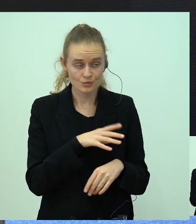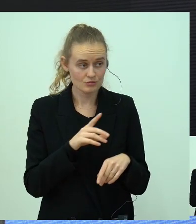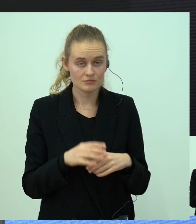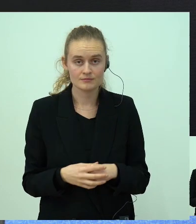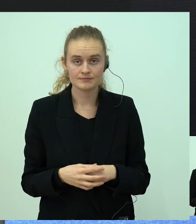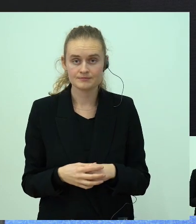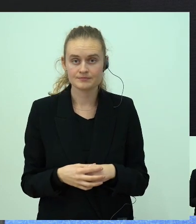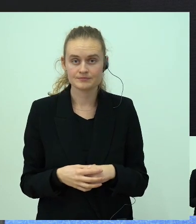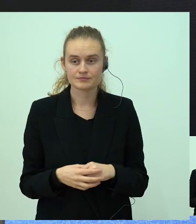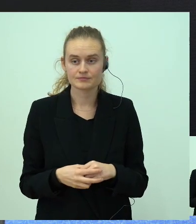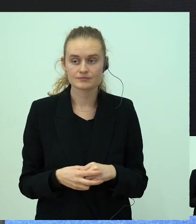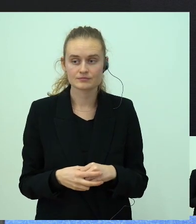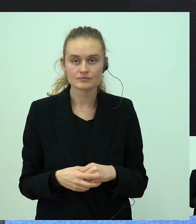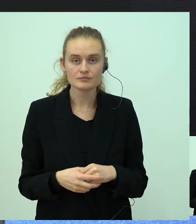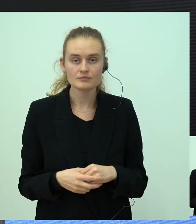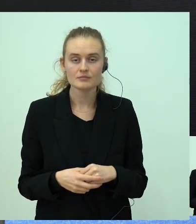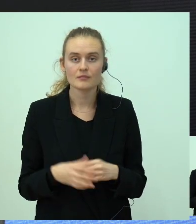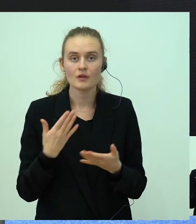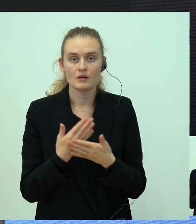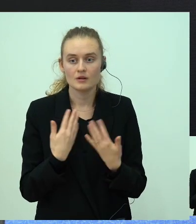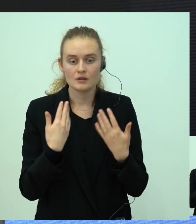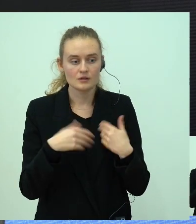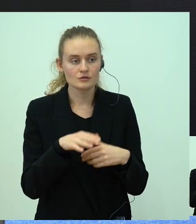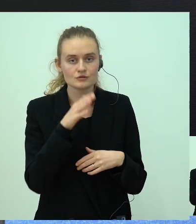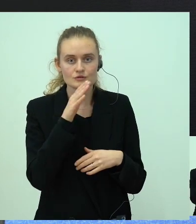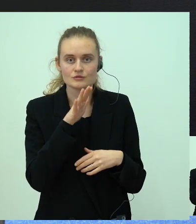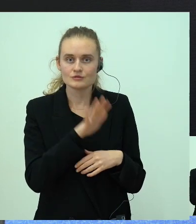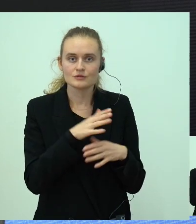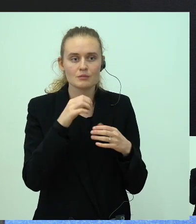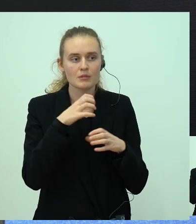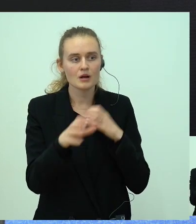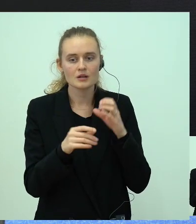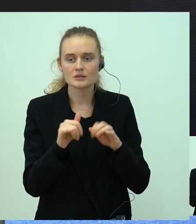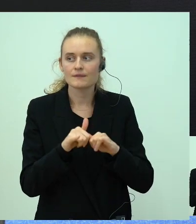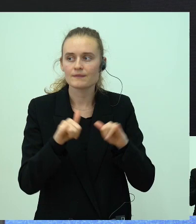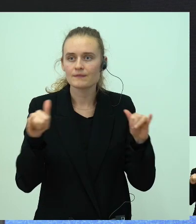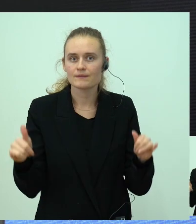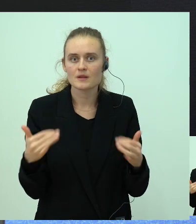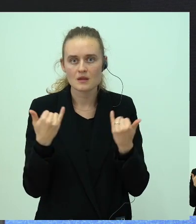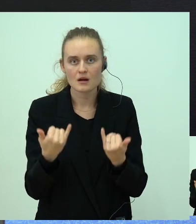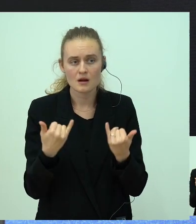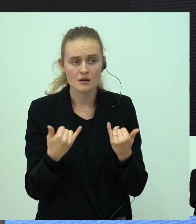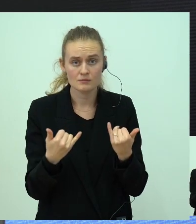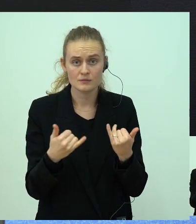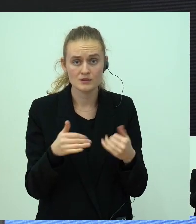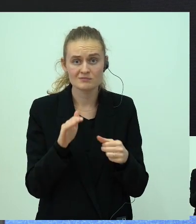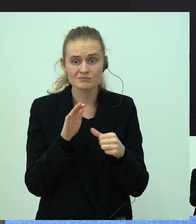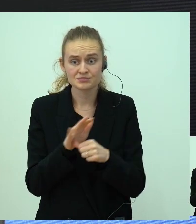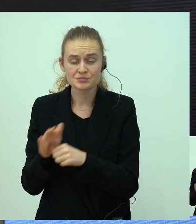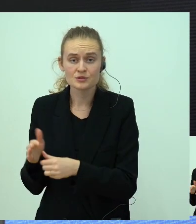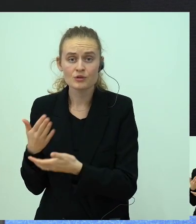Kodėlgi taip yra išaugę antisemitizmo apraiškų visame pasaulyje ir kaip tai yra susijęs su